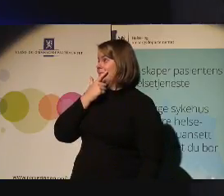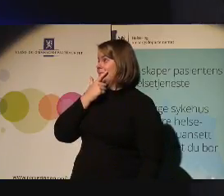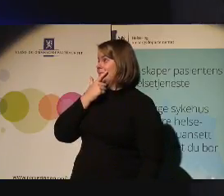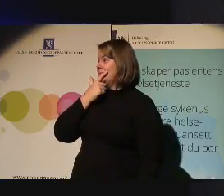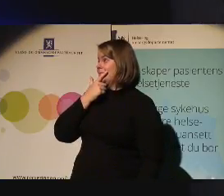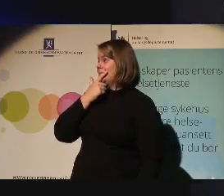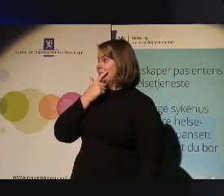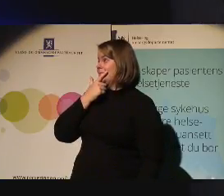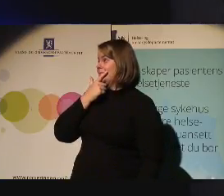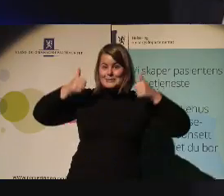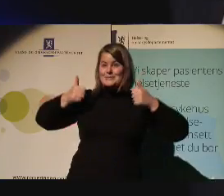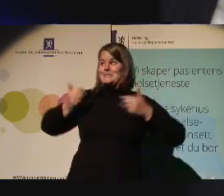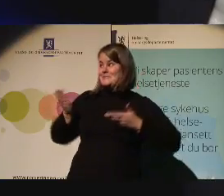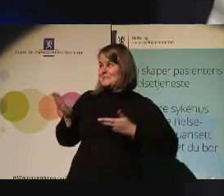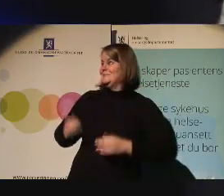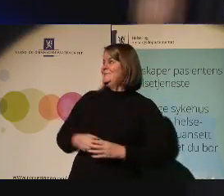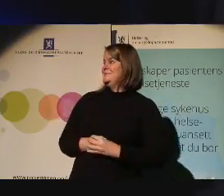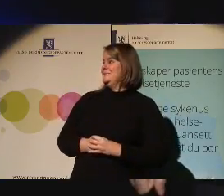sånn. Smile.